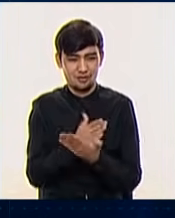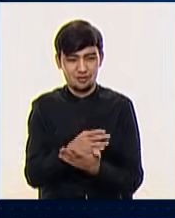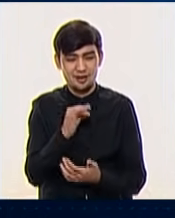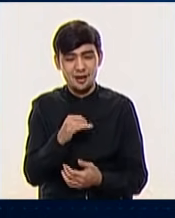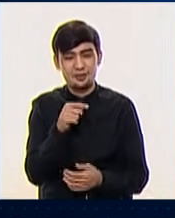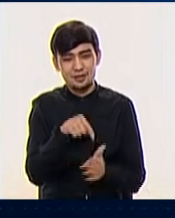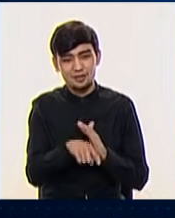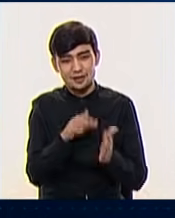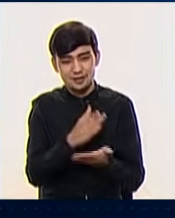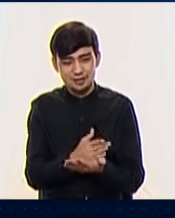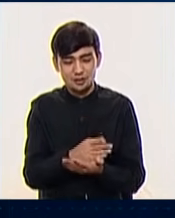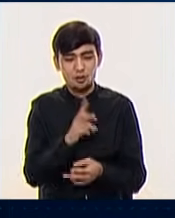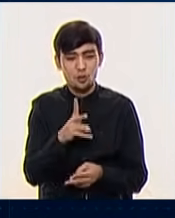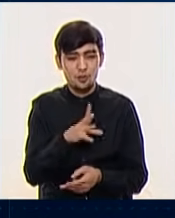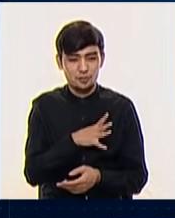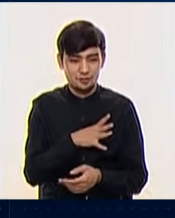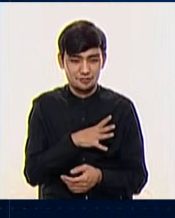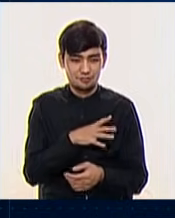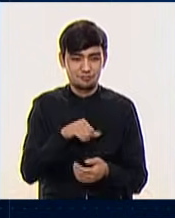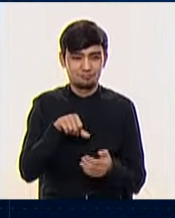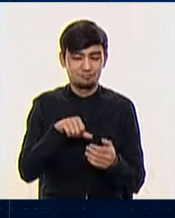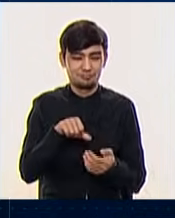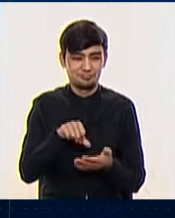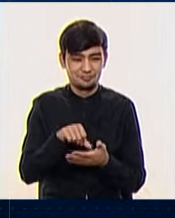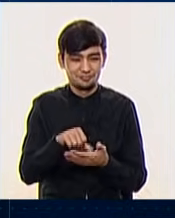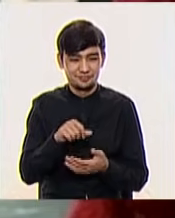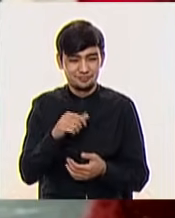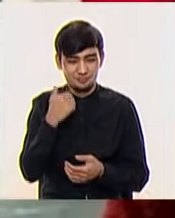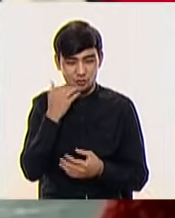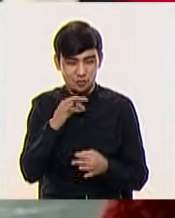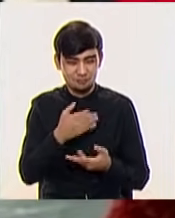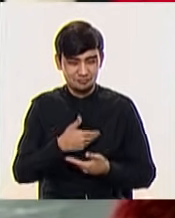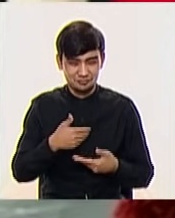Но среди них не оказалось тех, кто предоставляет интим-услуги.